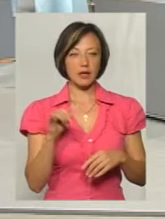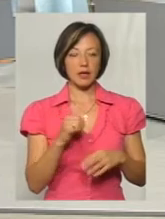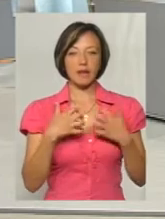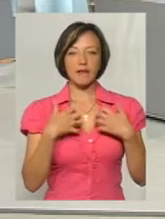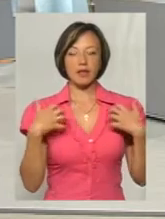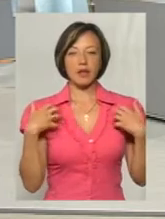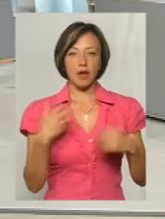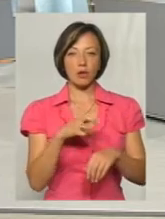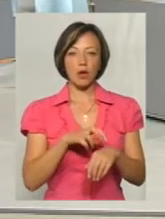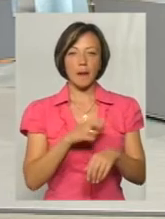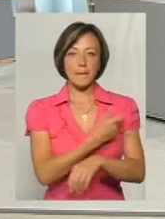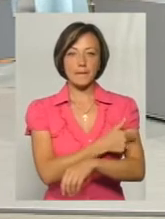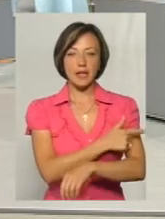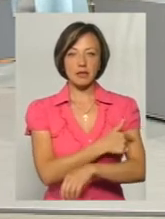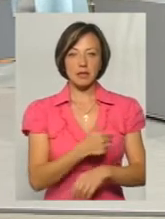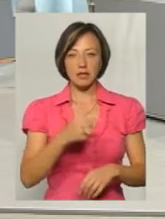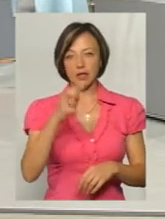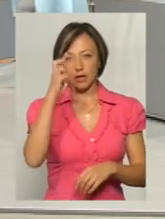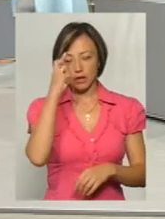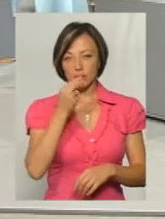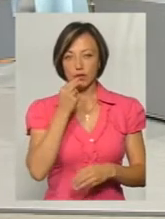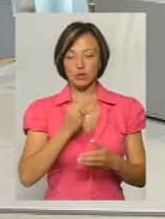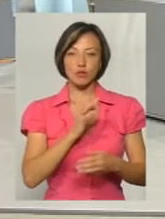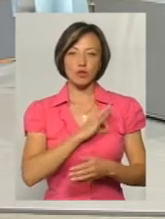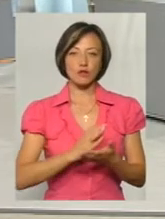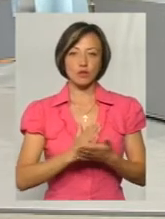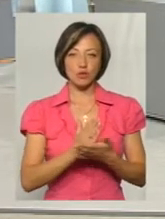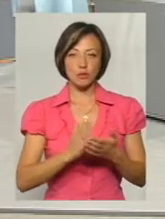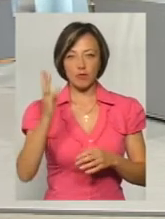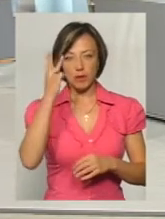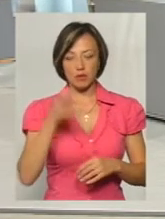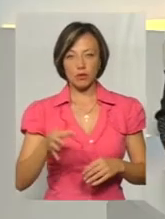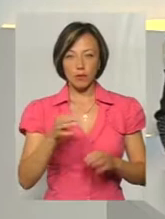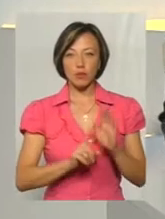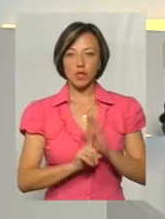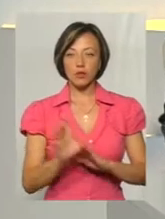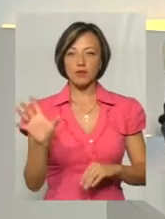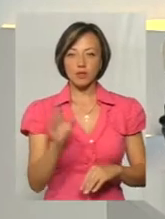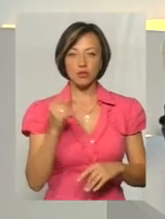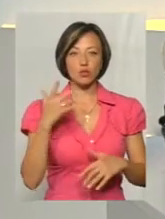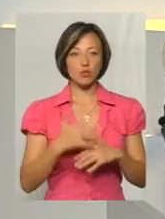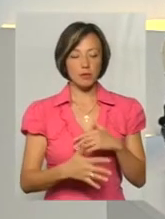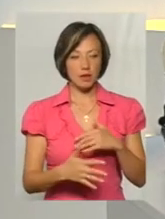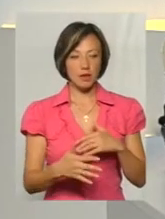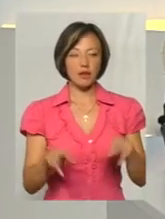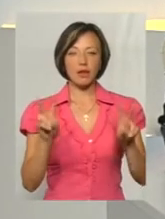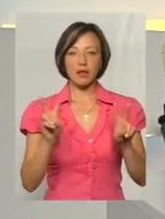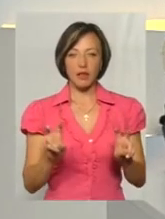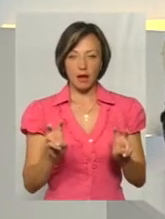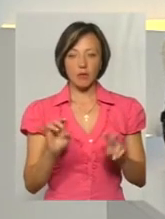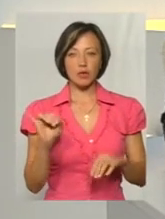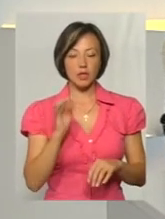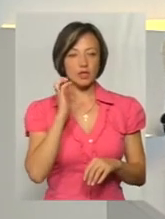ветеринарної медицини Держпродспоживслужби у Хмельницькій області. І на початок, аби всі зрозуміли тему